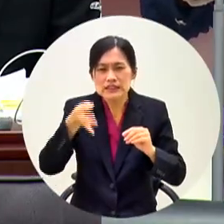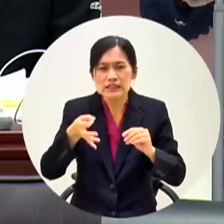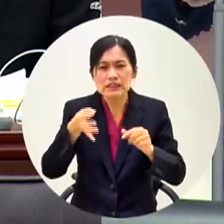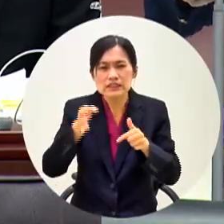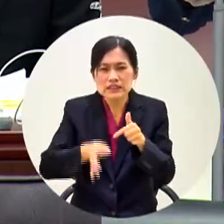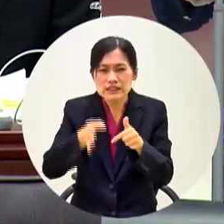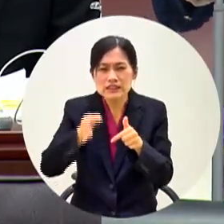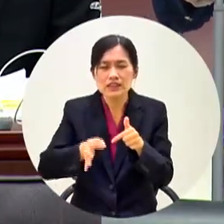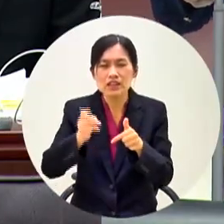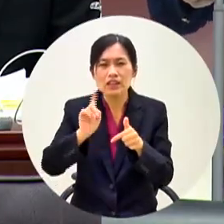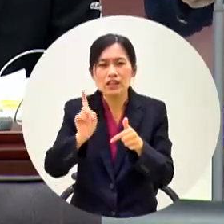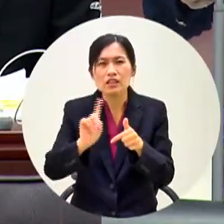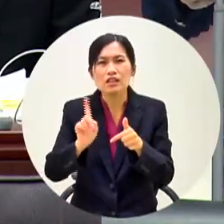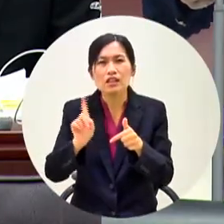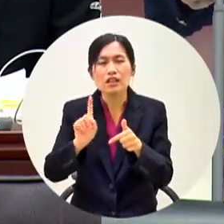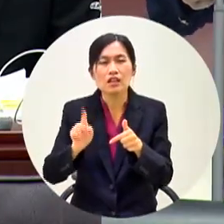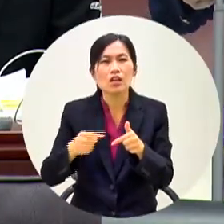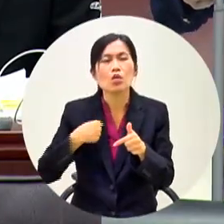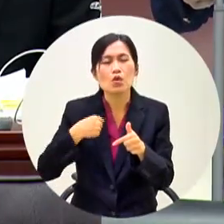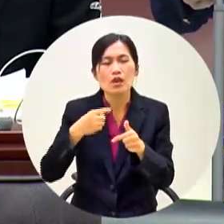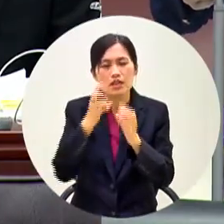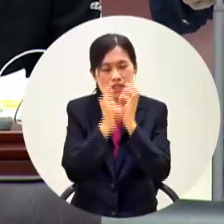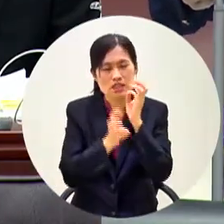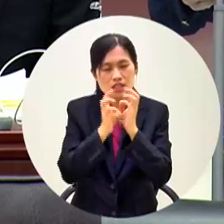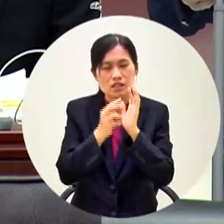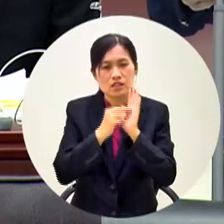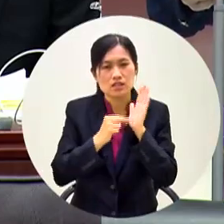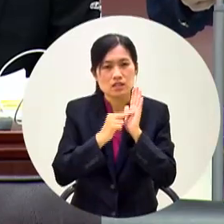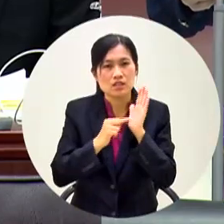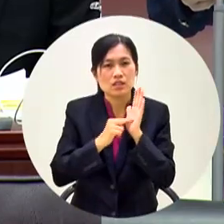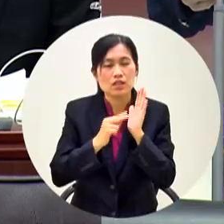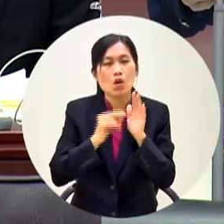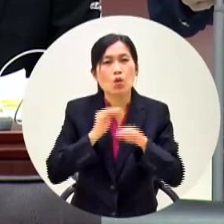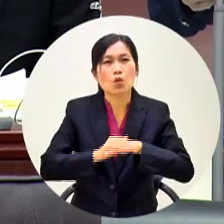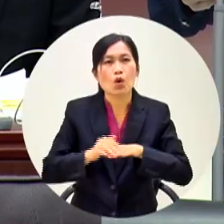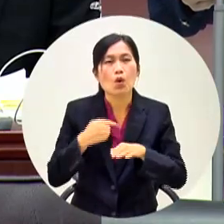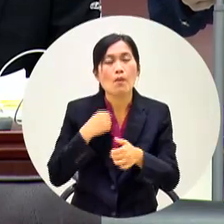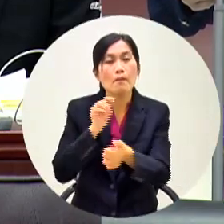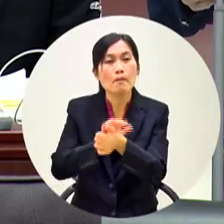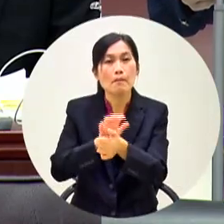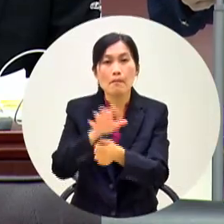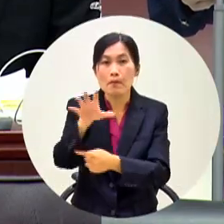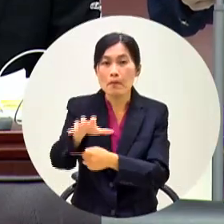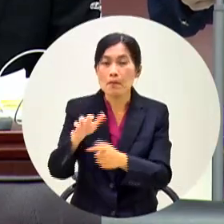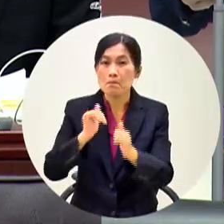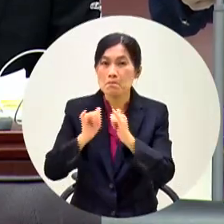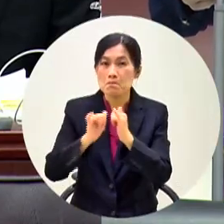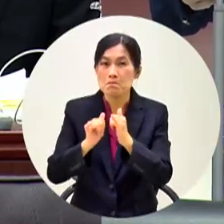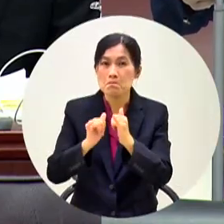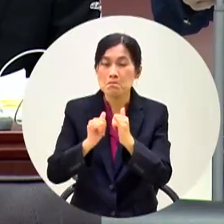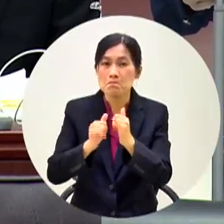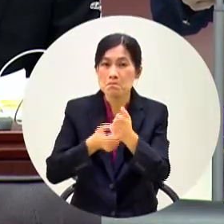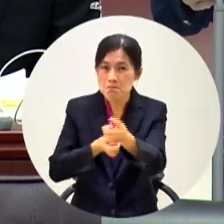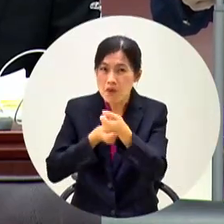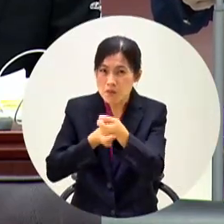多的小细节。 我们会详细说明啊，我也一直替我们的农民争取权利，所以这一点请陈议员